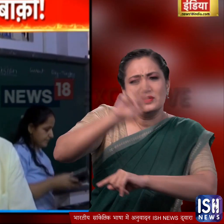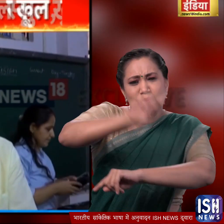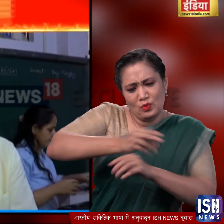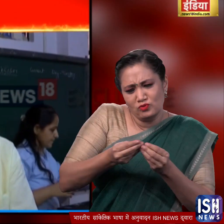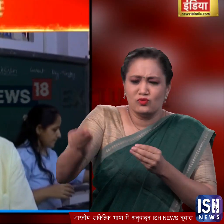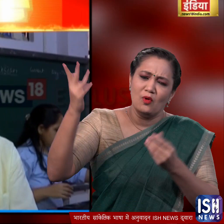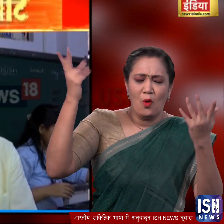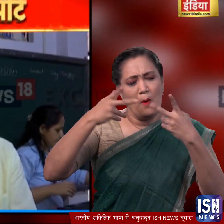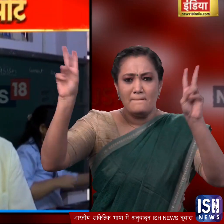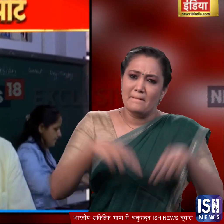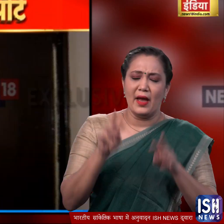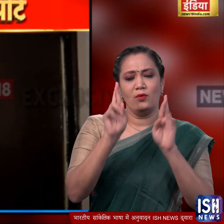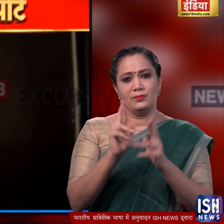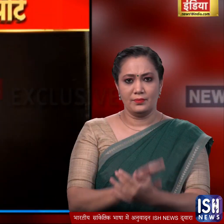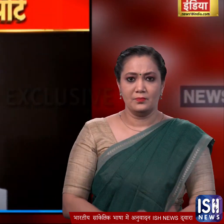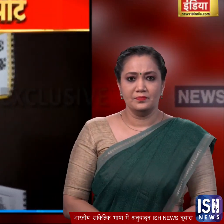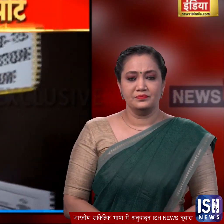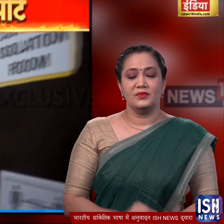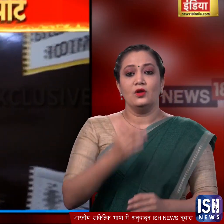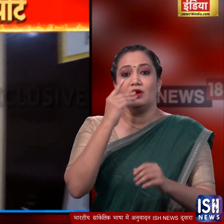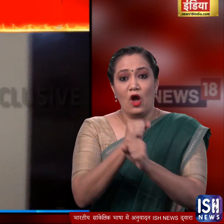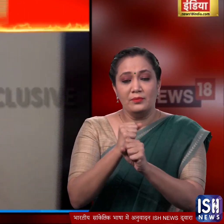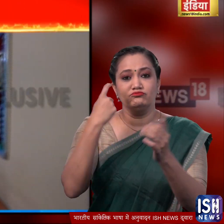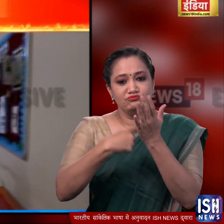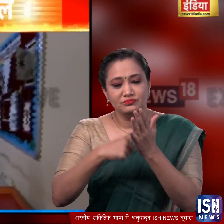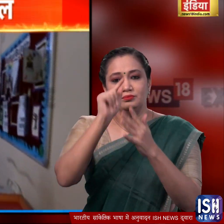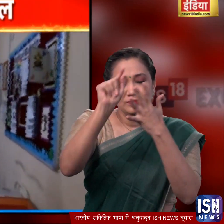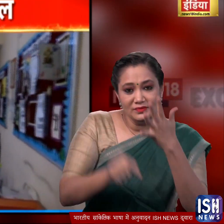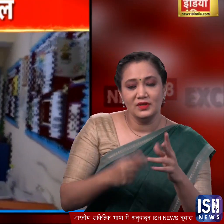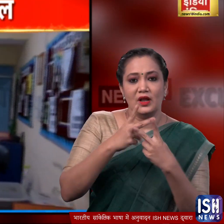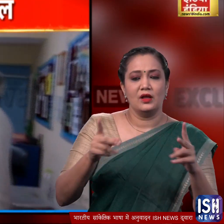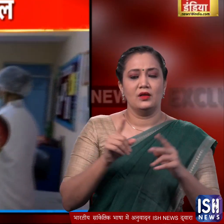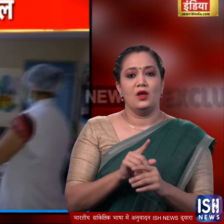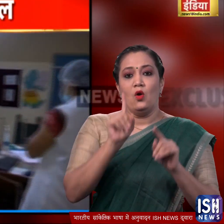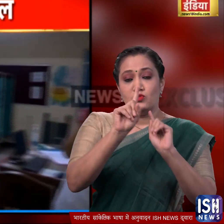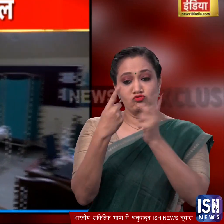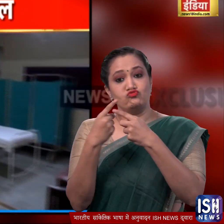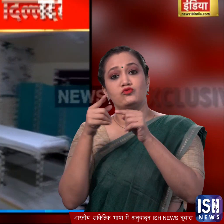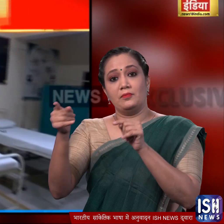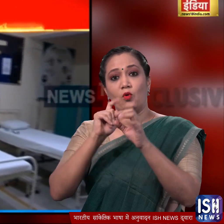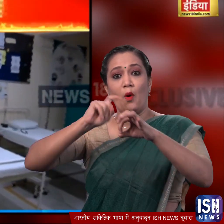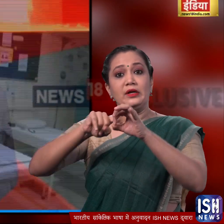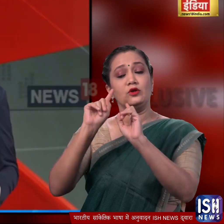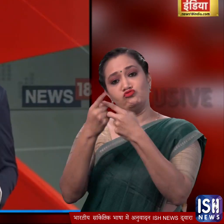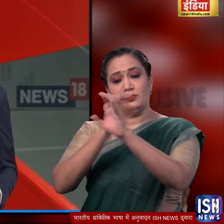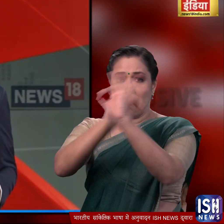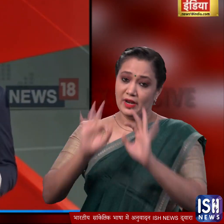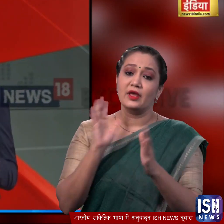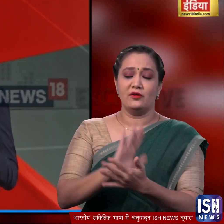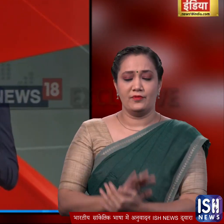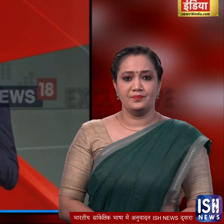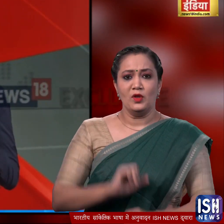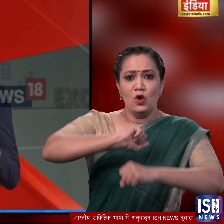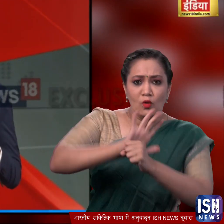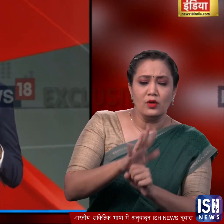में दोबारा से स्कूल आने की शुरुआत करेंगे। सरकार के दिशा निर्देशों के मुताबिक स्कूल में एक आइसोलेशन रूम भी तैयार दिखा। सौभाग्य की एक बात यह